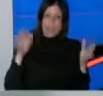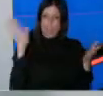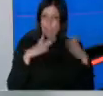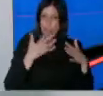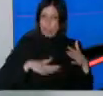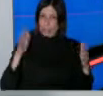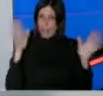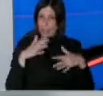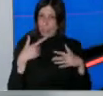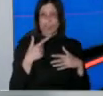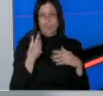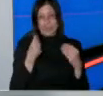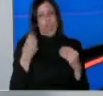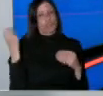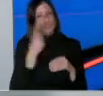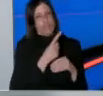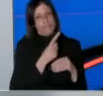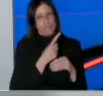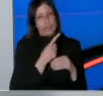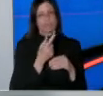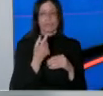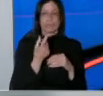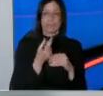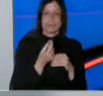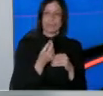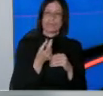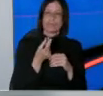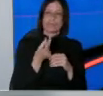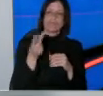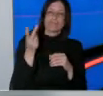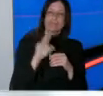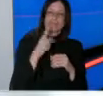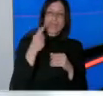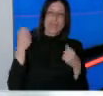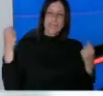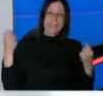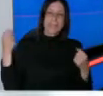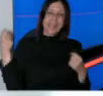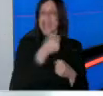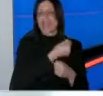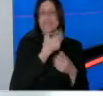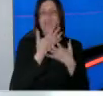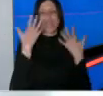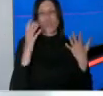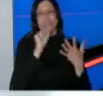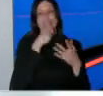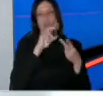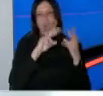רגע, הרסת לי. השבוע הלך לעולם אחד מהמתאגרפים הגדולים בהיסטוריה